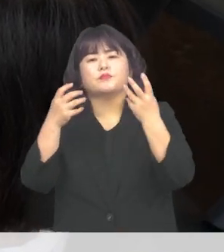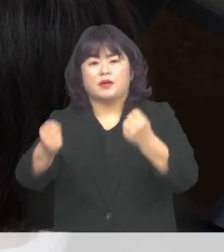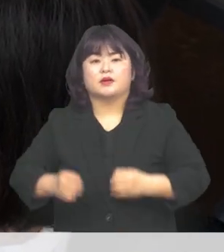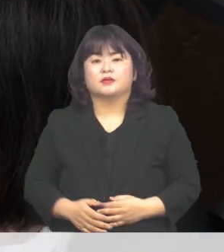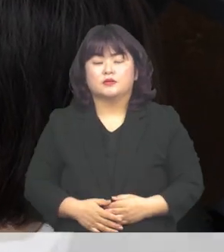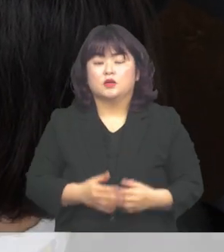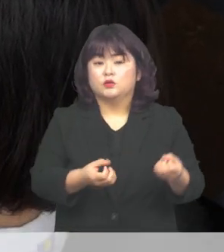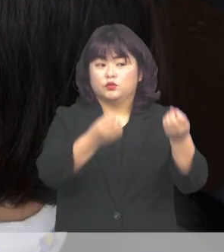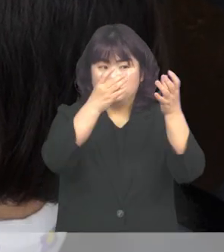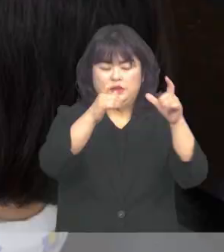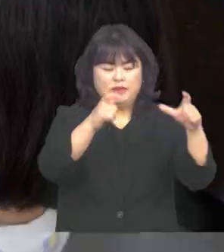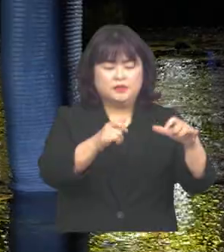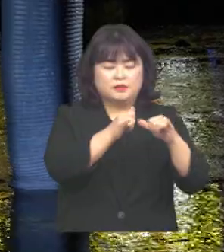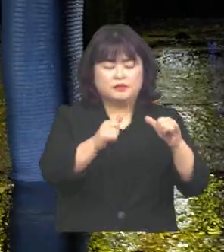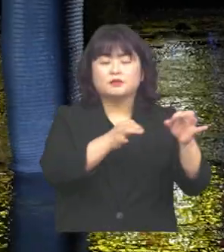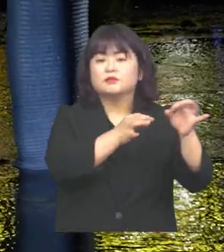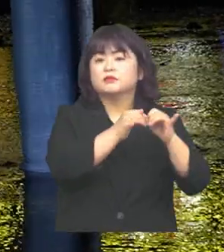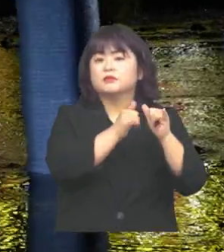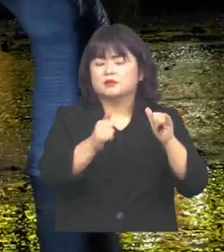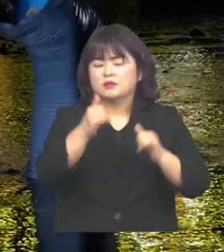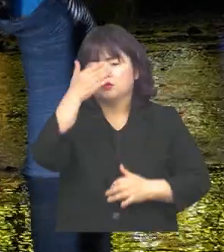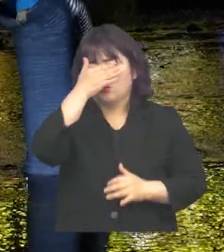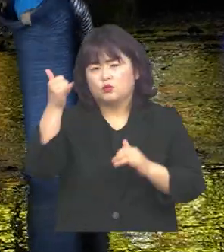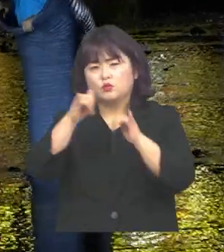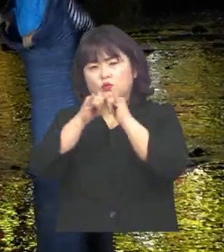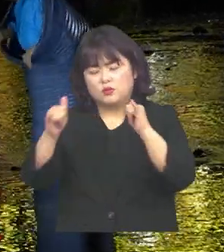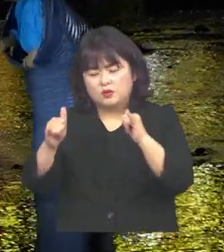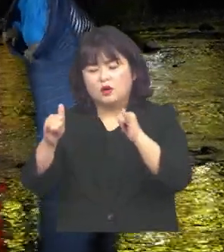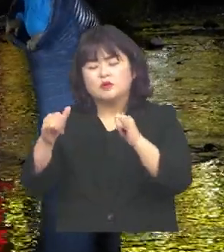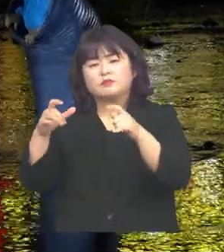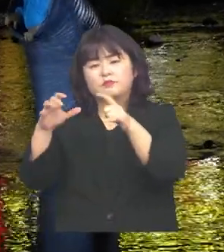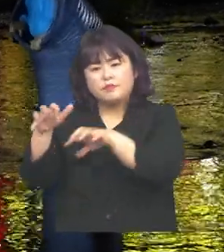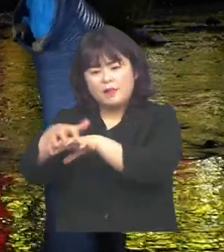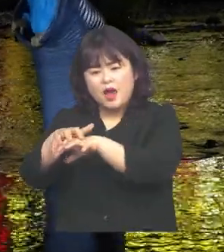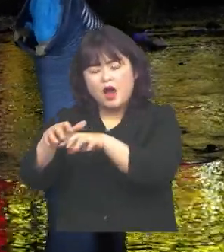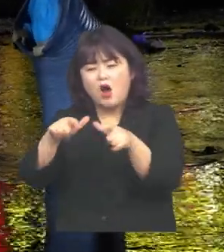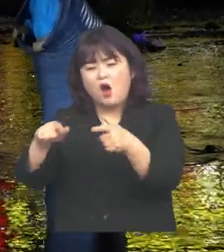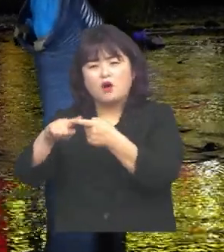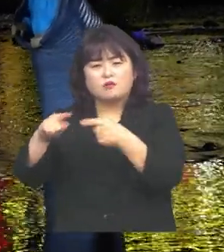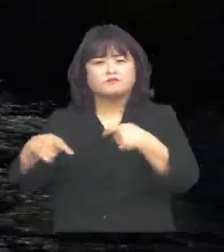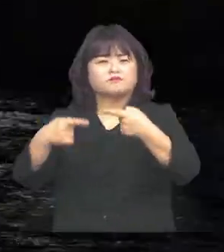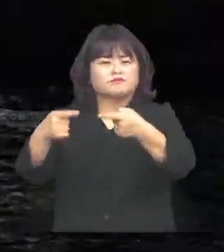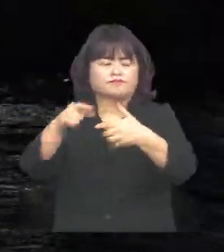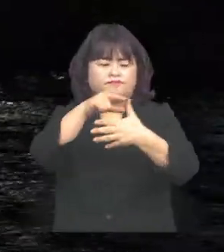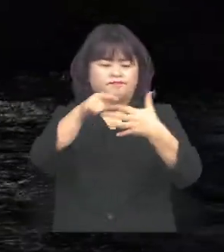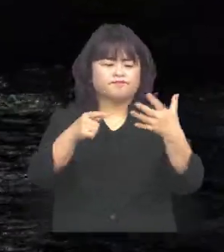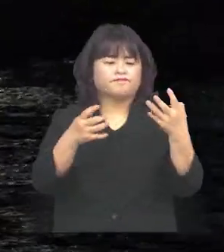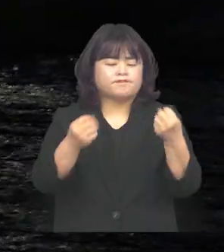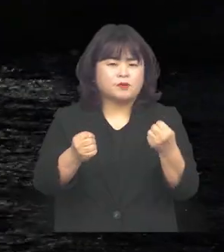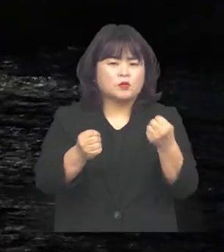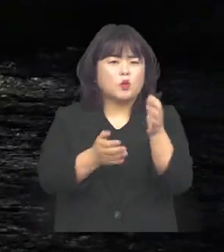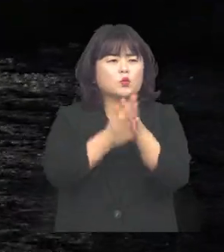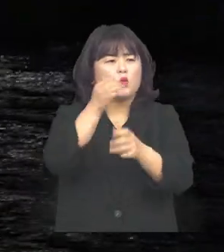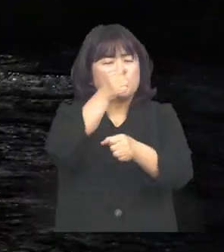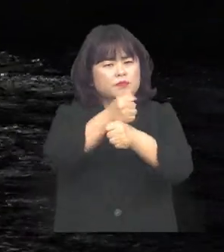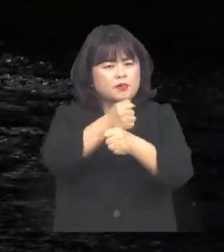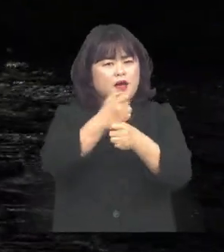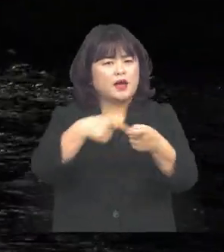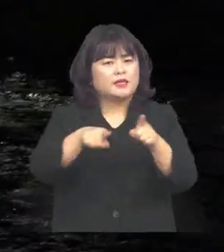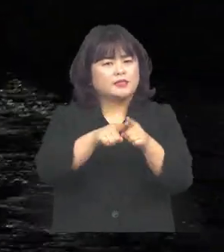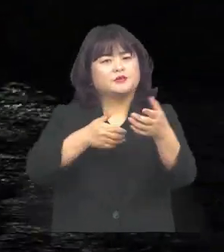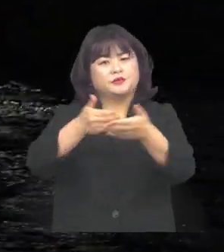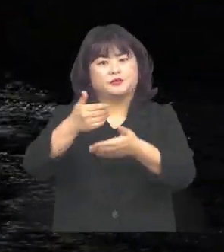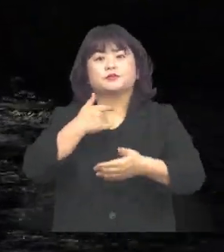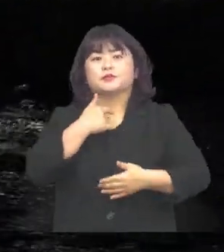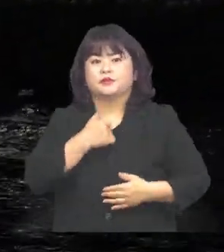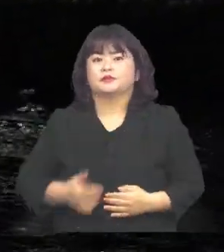이뤘습니다. 축제에는 지역 상인과 청소년, 마을 공동체가 참여한 체험 전시 프로그램이 마련되어 도시재생의 의미를